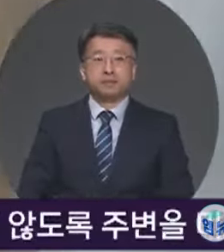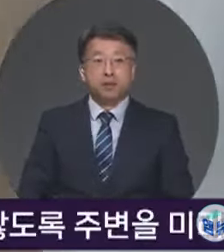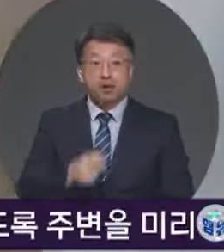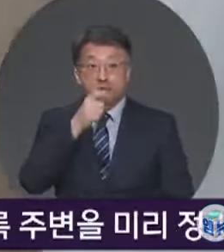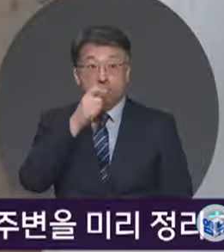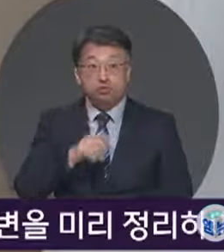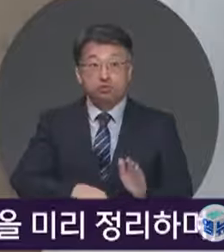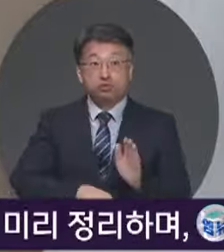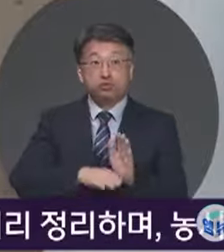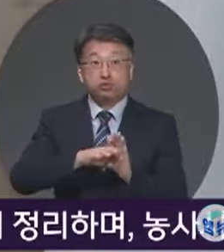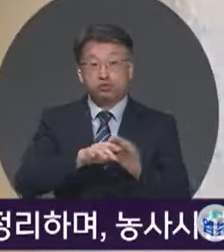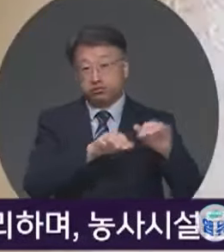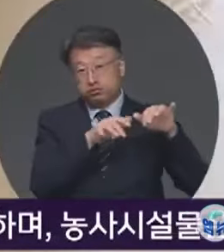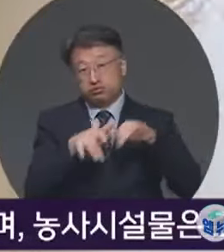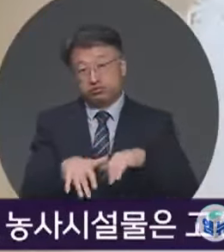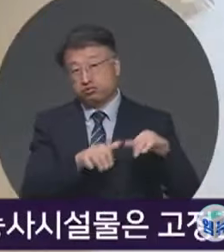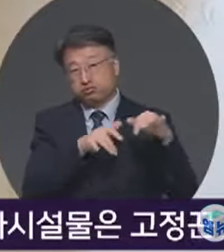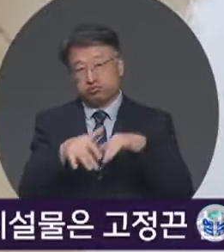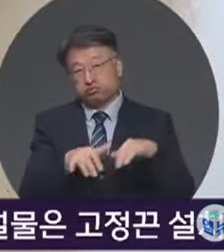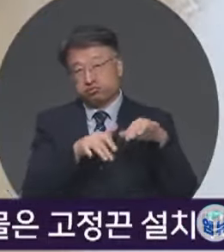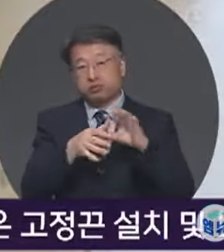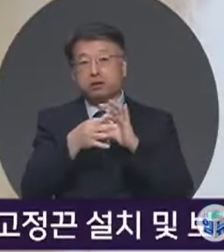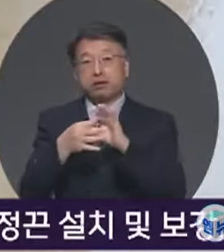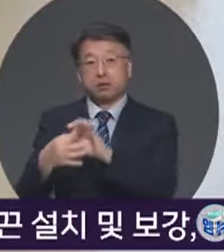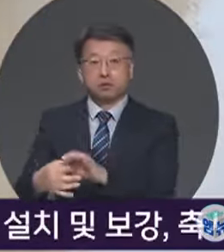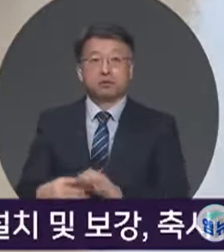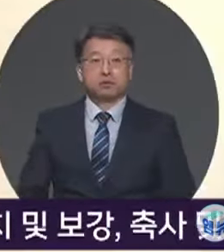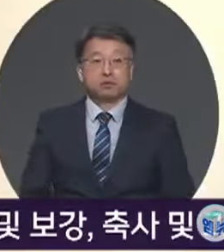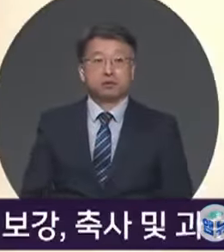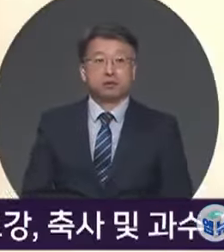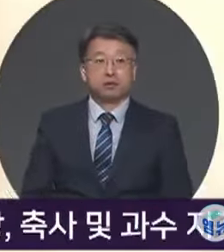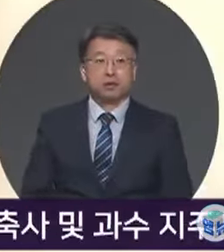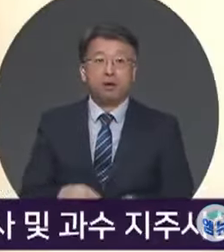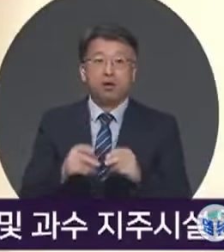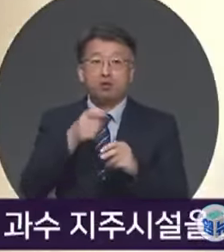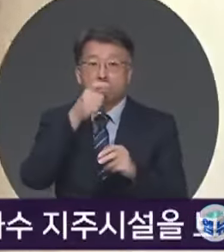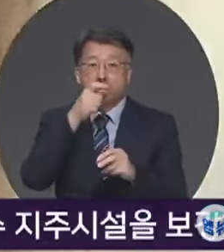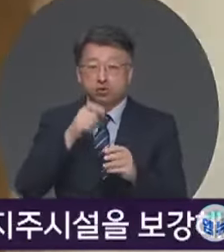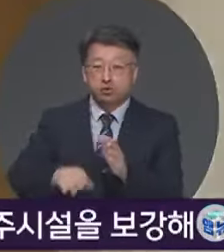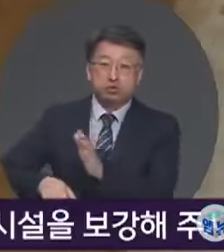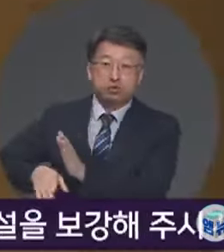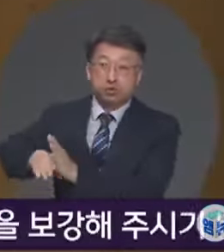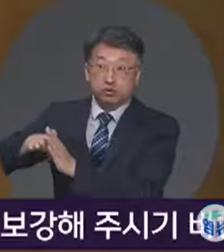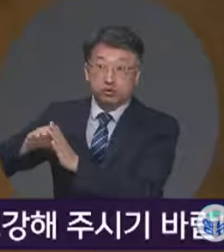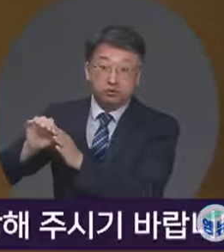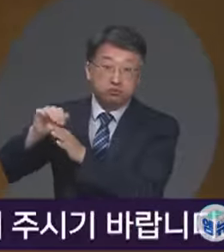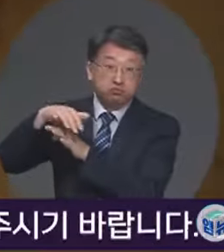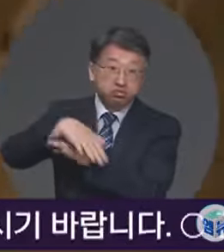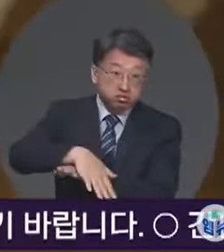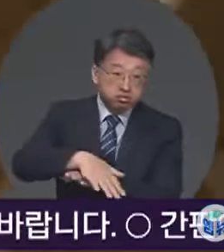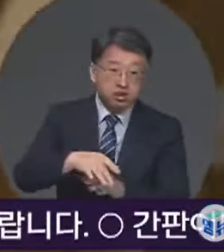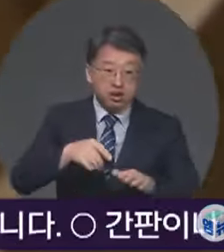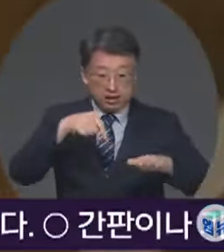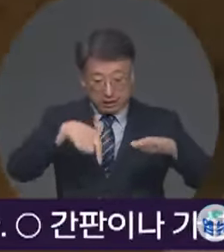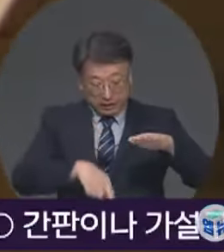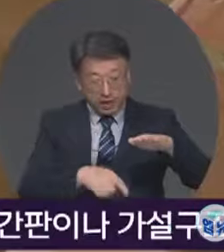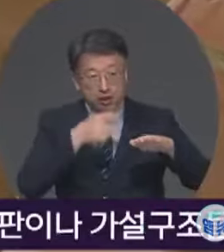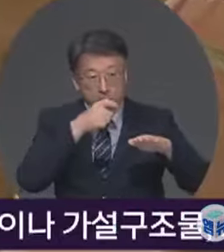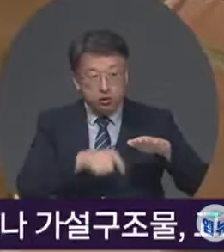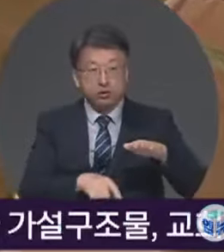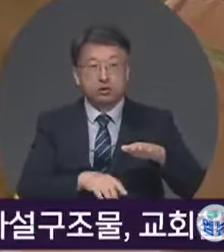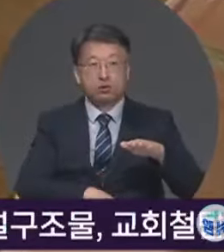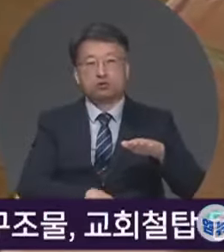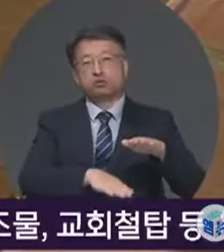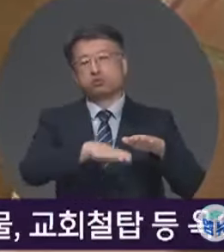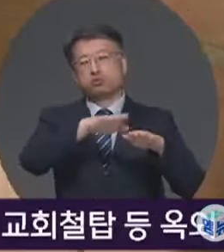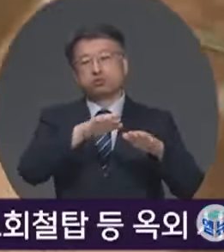강물이 벽을 타고 쉴 새 없이 넘쳐흐릅니다. 흙탕물은 길가를 가득 채우고 바로 옆 건물 지하와 저지대